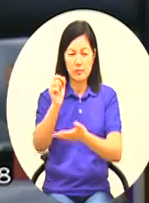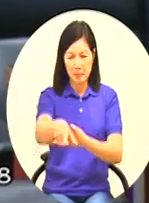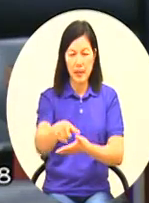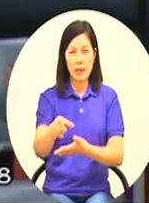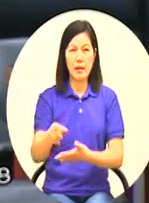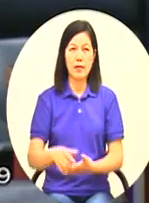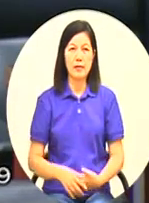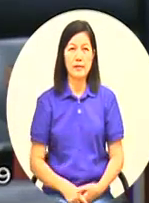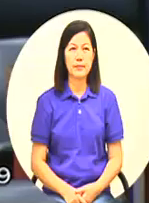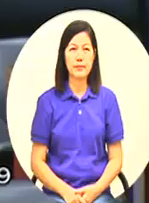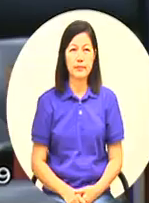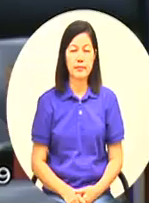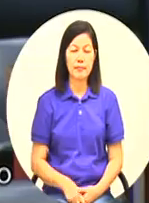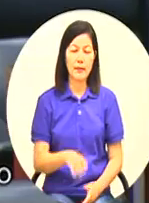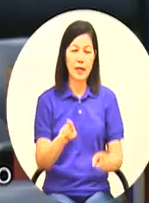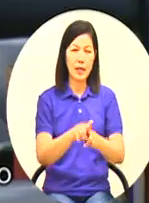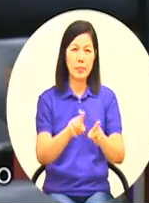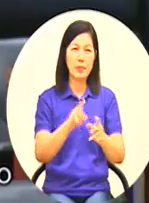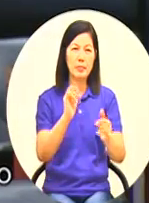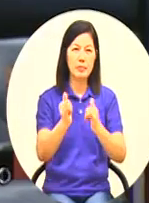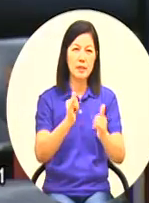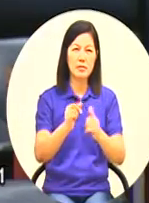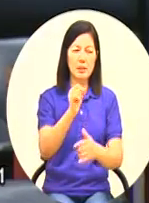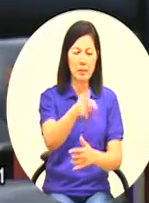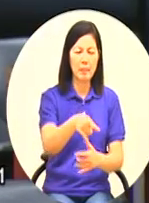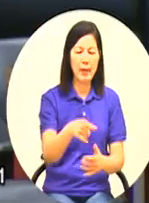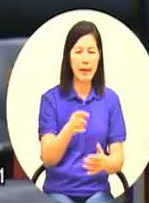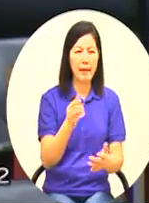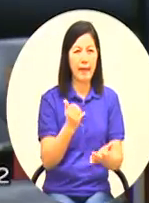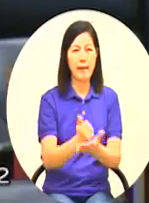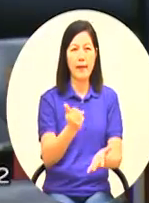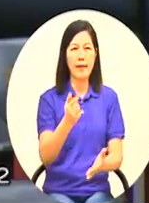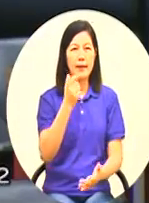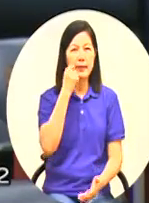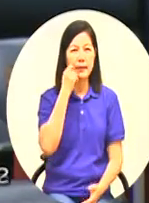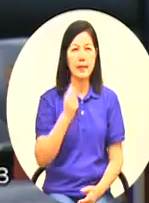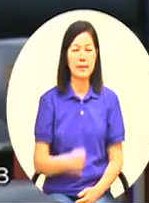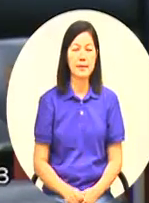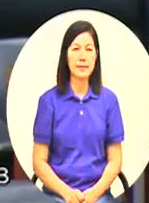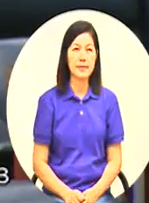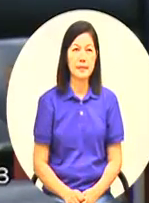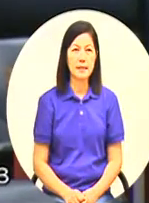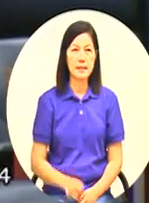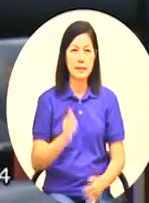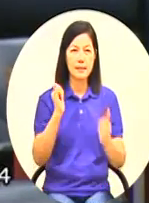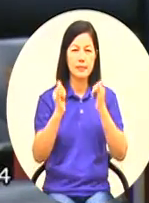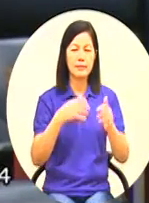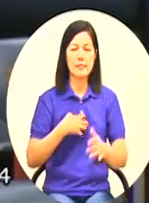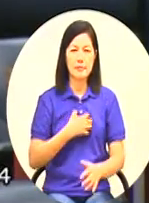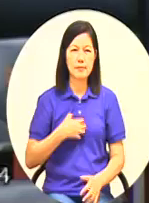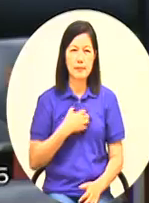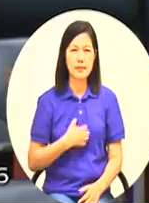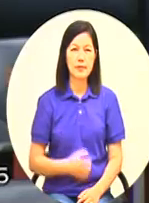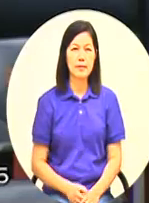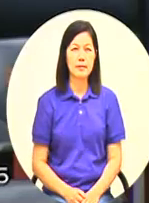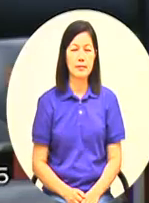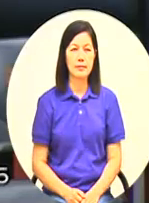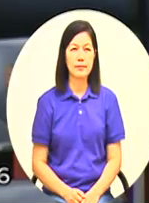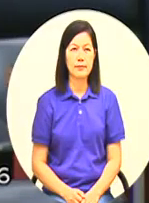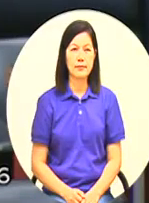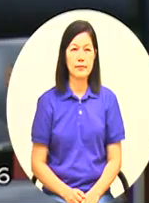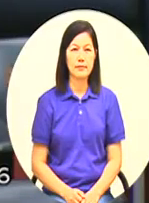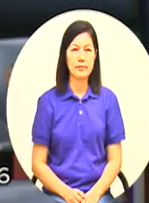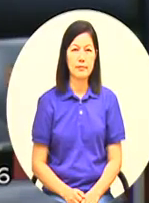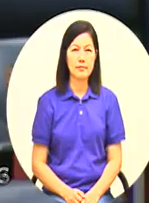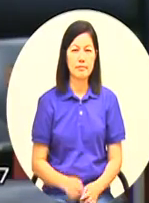售。好、哦、啊，所以就是市民哦一直 complain。啊，有就是